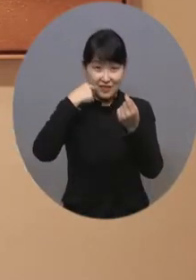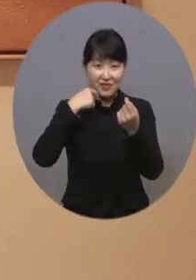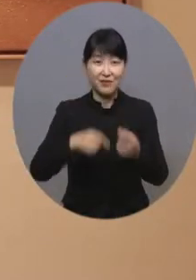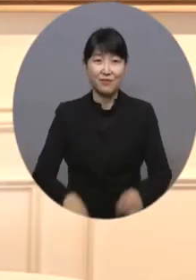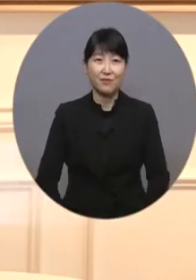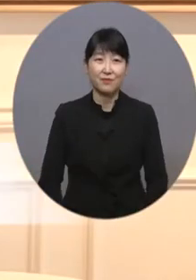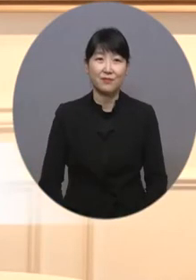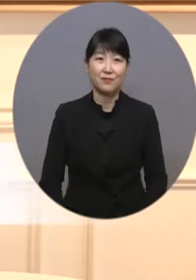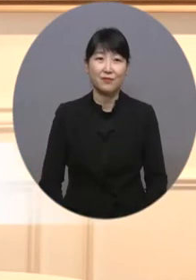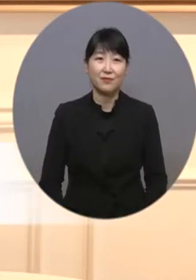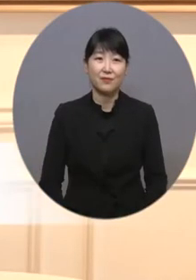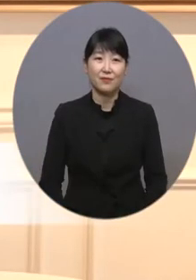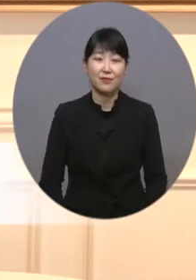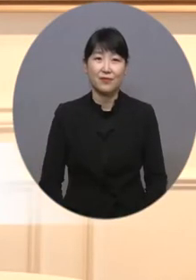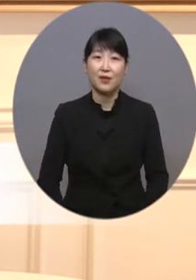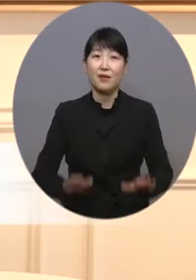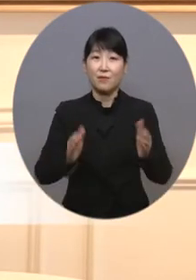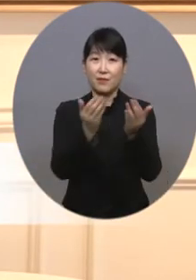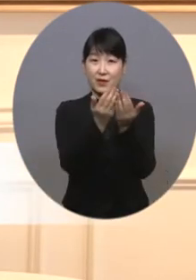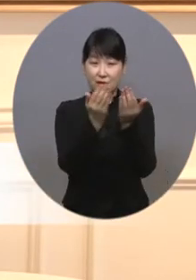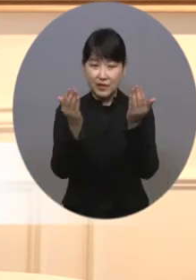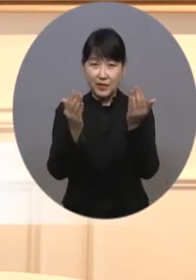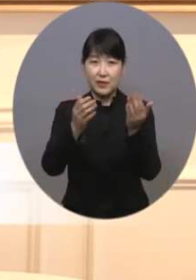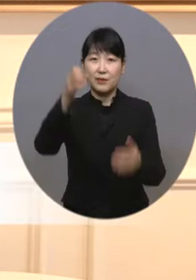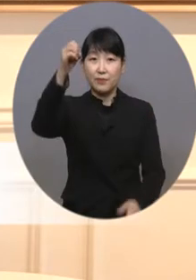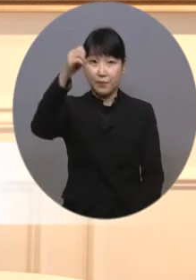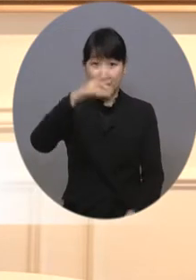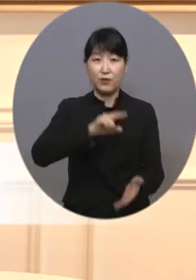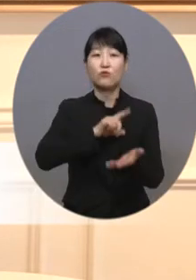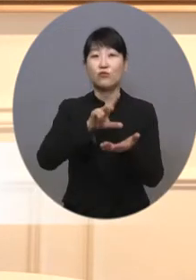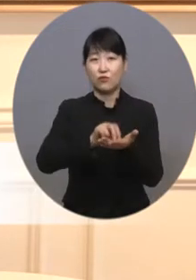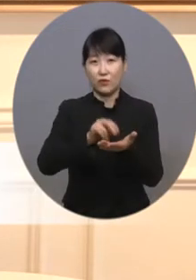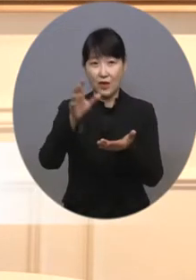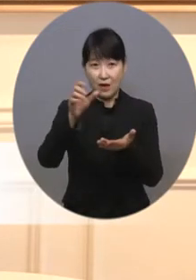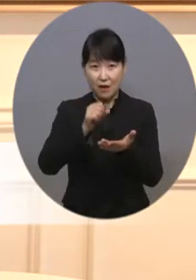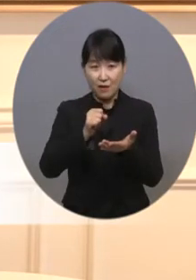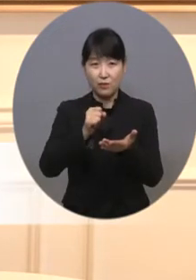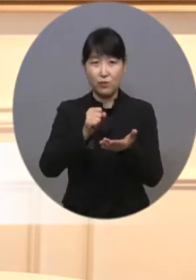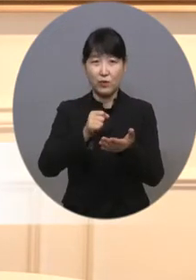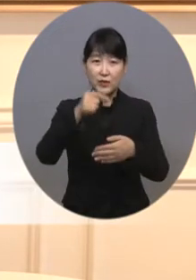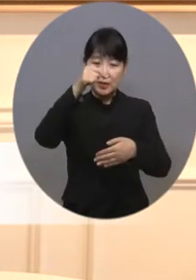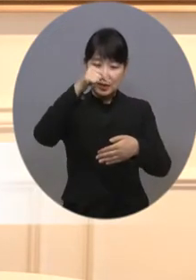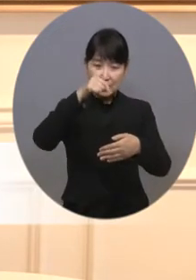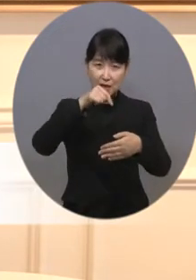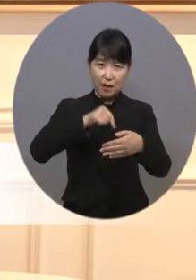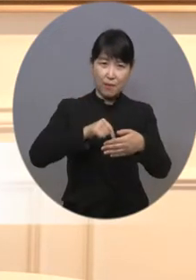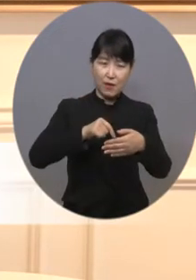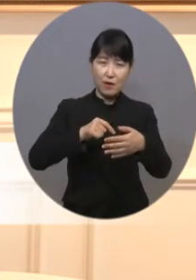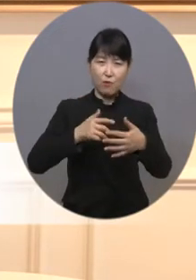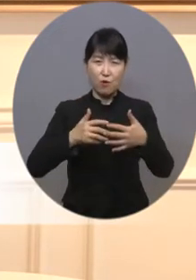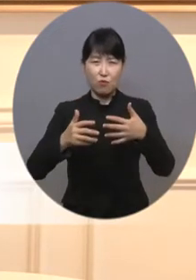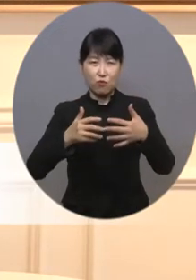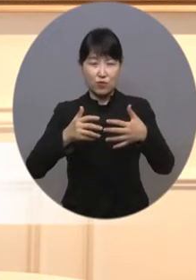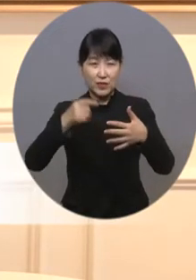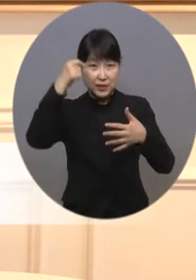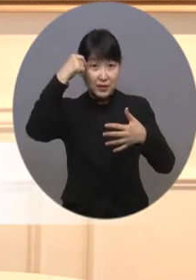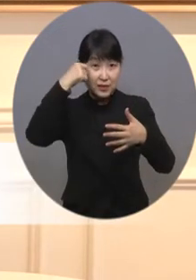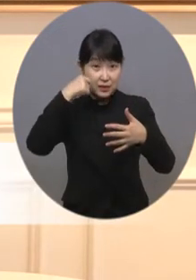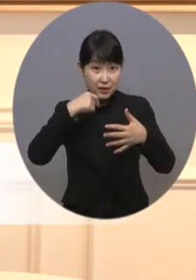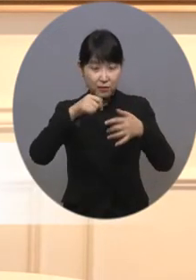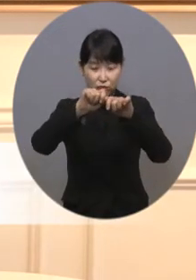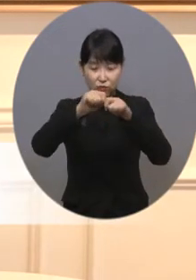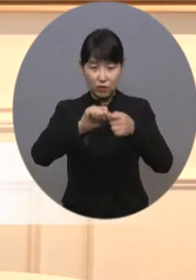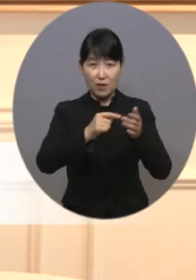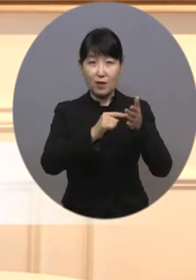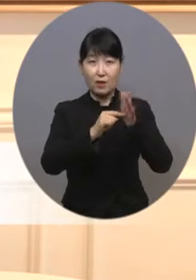있습니다. 이번 전시는 빛을 주제로 하고 있습니다. 좀 더 내면의 울림을 구체적으로